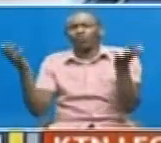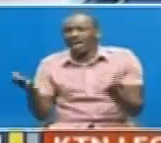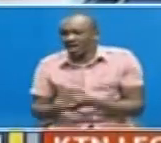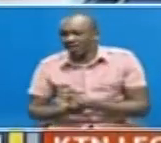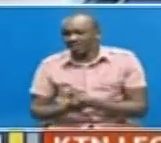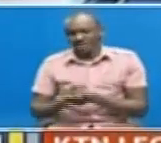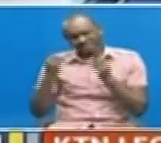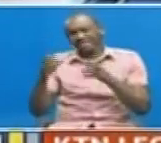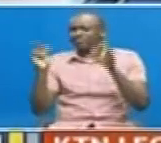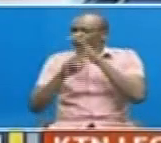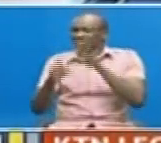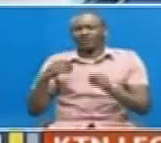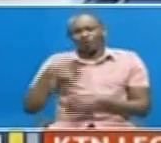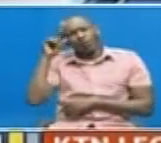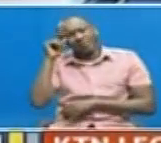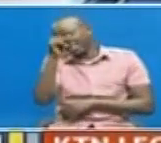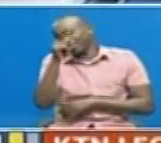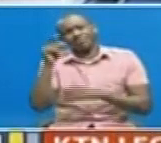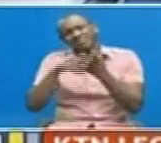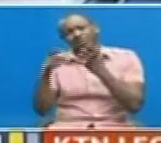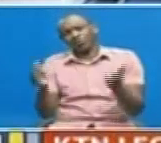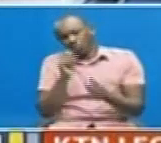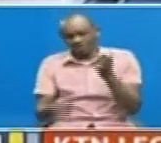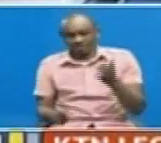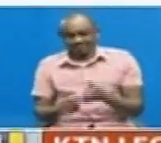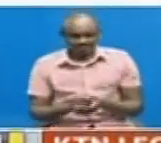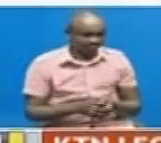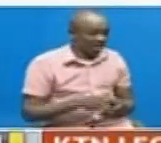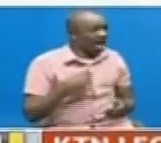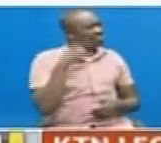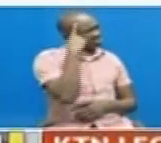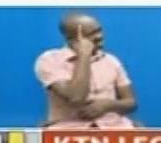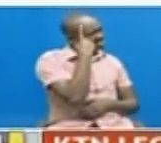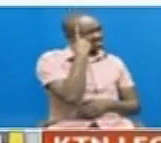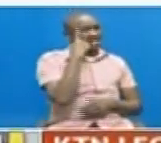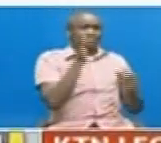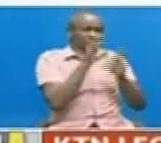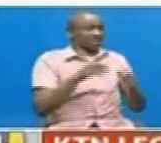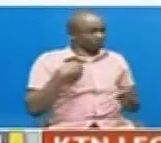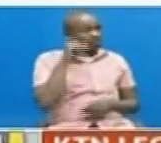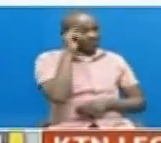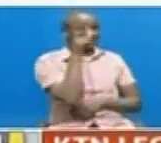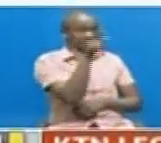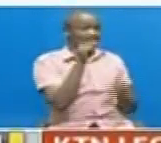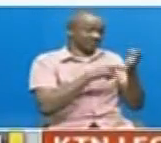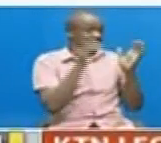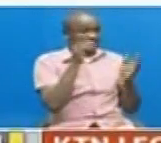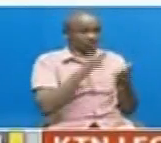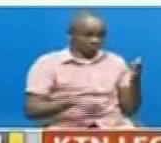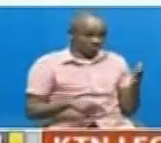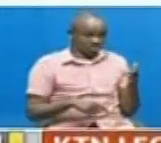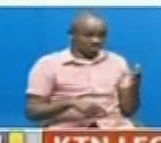ambapo wasanii wa Mombasa wanakosea. Nafikiri kitu chenye kinafanya wasanii wa Mombasa makosa yenye wasanii wa Mombasa wanafanya ni